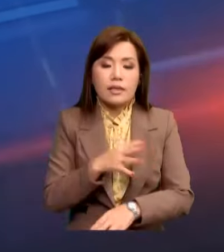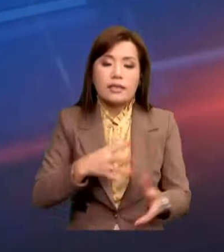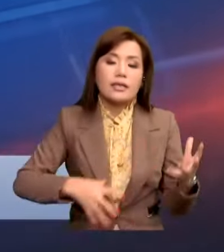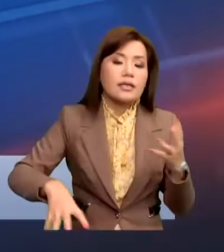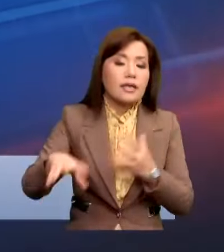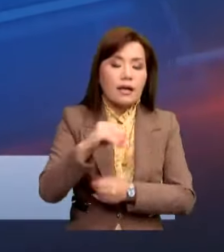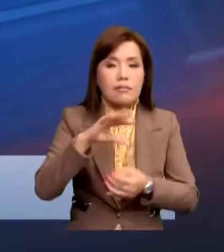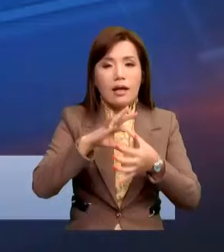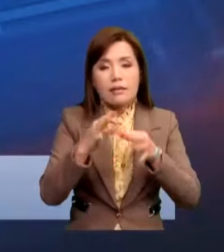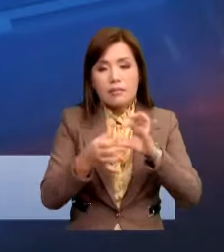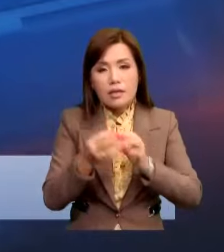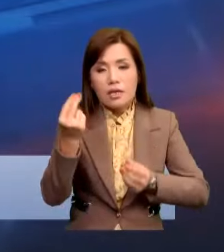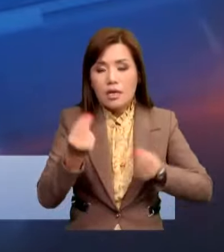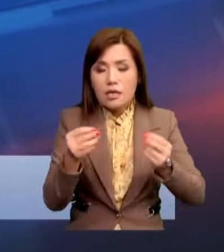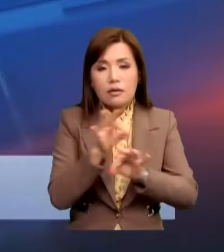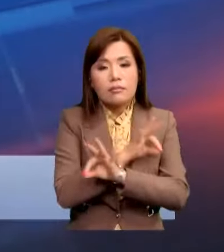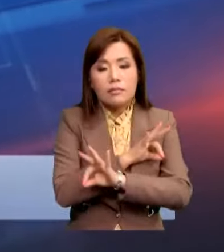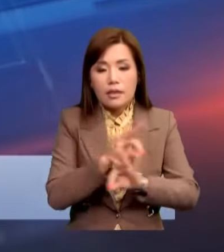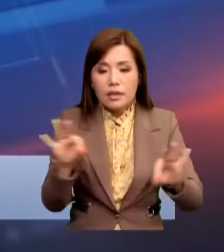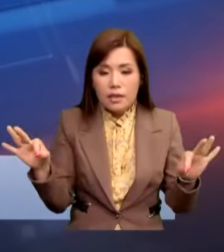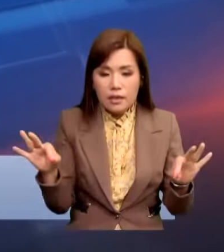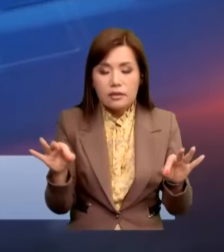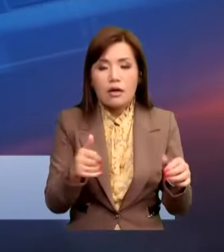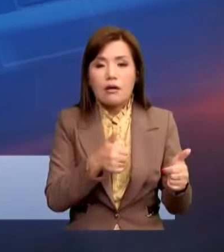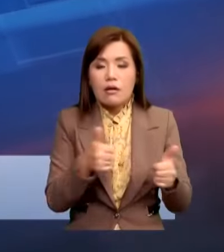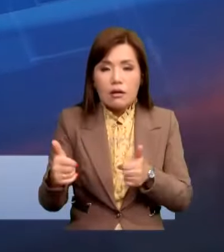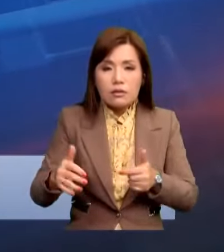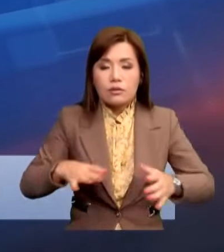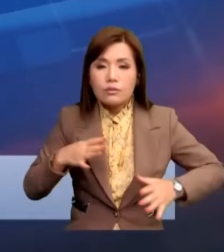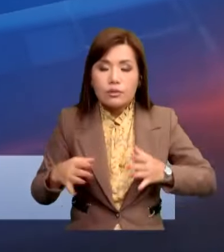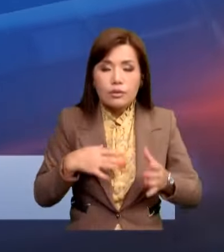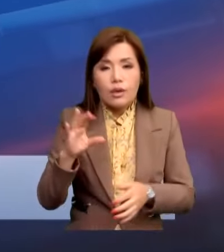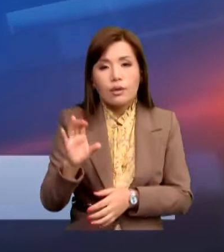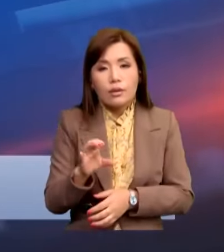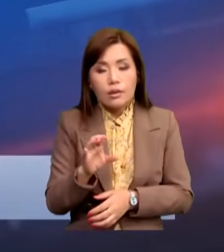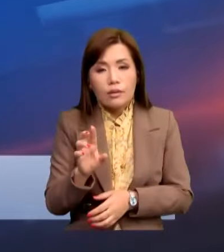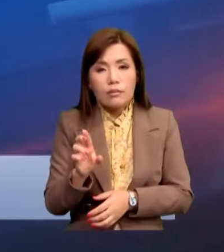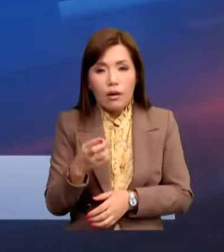олимпиада жақсы өтті ме? Жақсы дайындалып, қолаға қол жеткізіп,